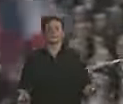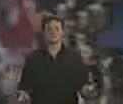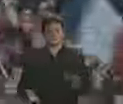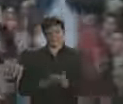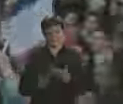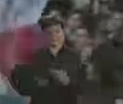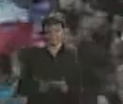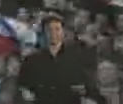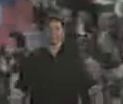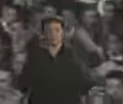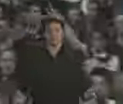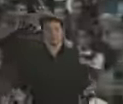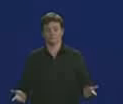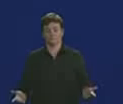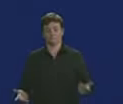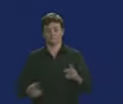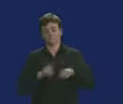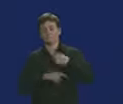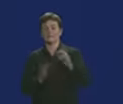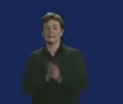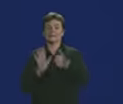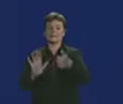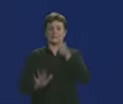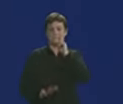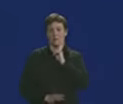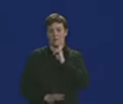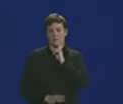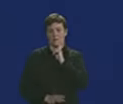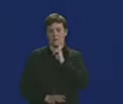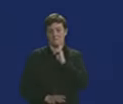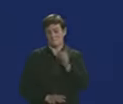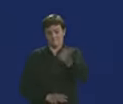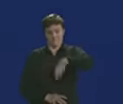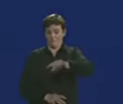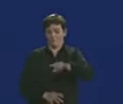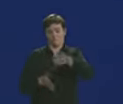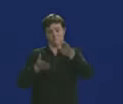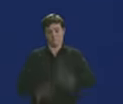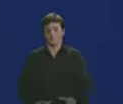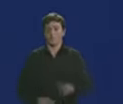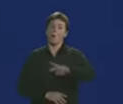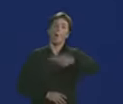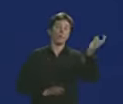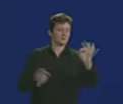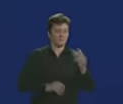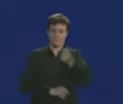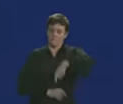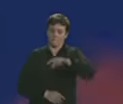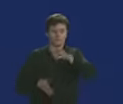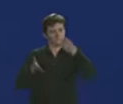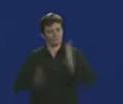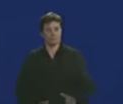voilà, le 6 mai, cela va dépendre de vous et de personne d'autre. Le 6